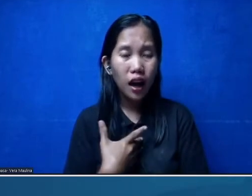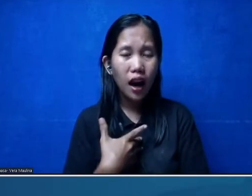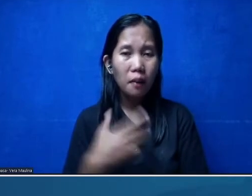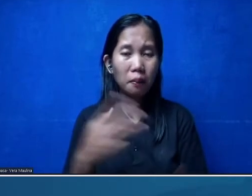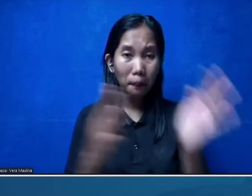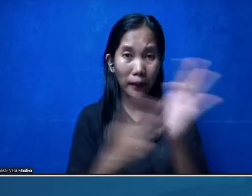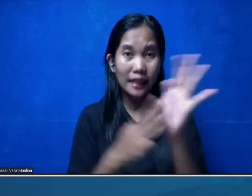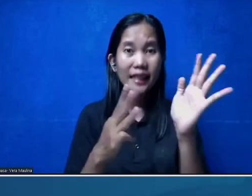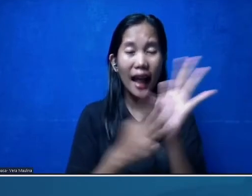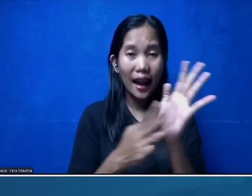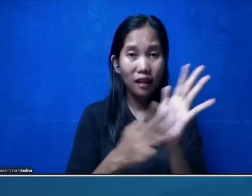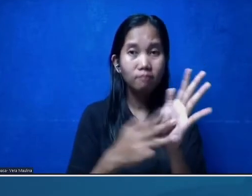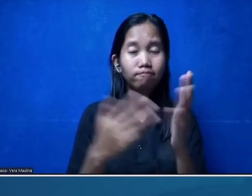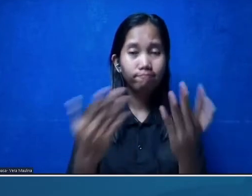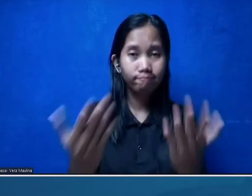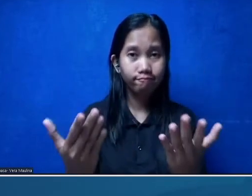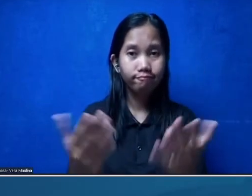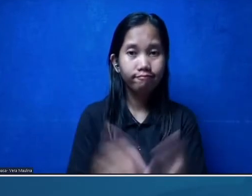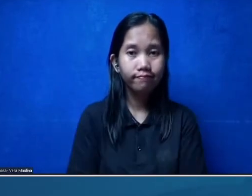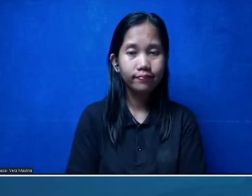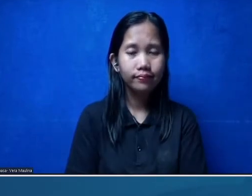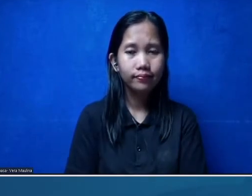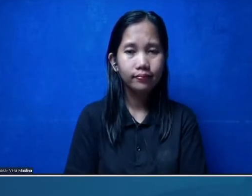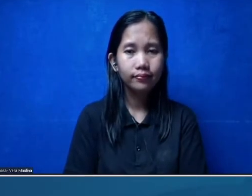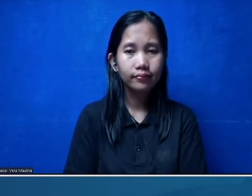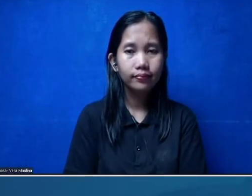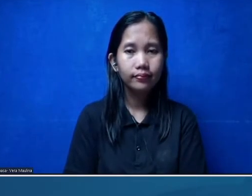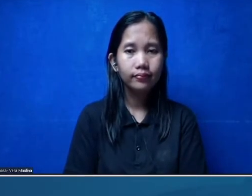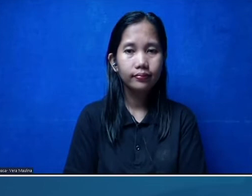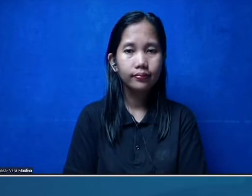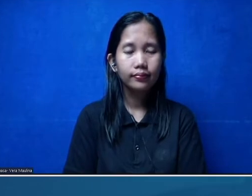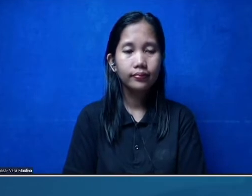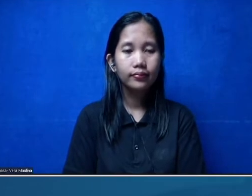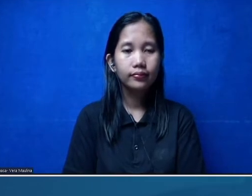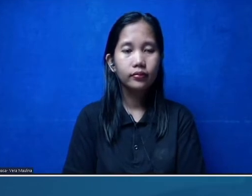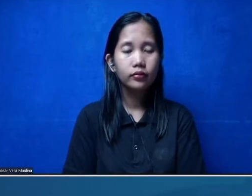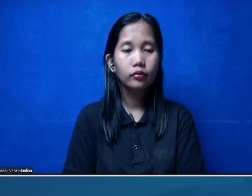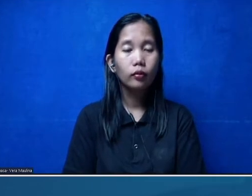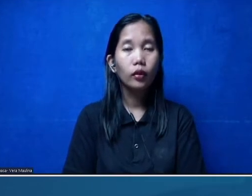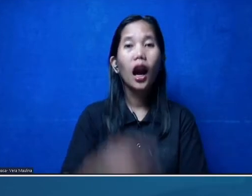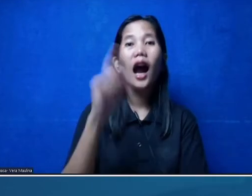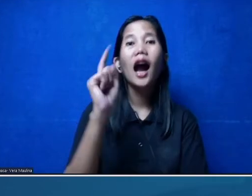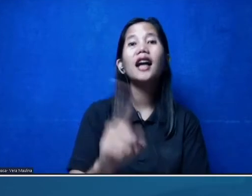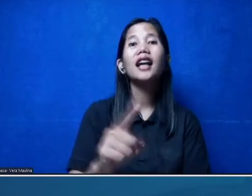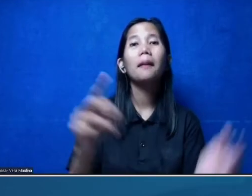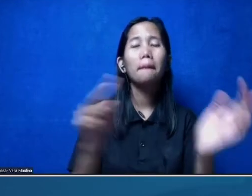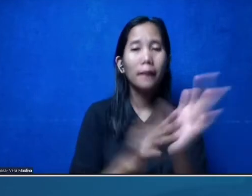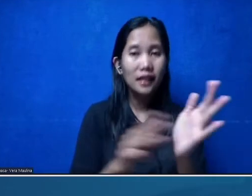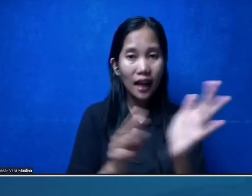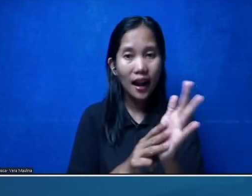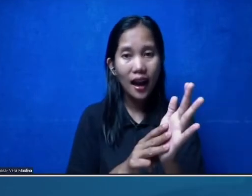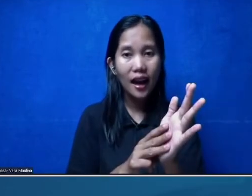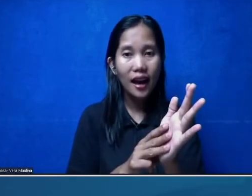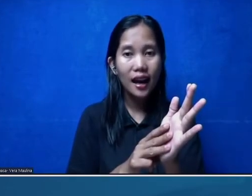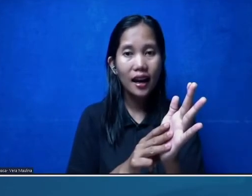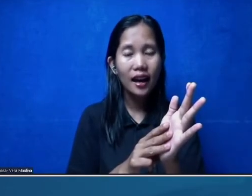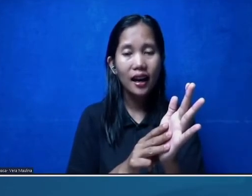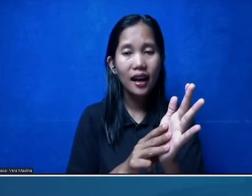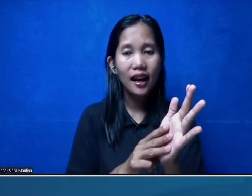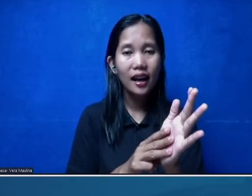saudara ada masalah besar saudara merasa beban begitu berat sebenarnya Allah sedang mencari kita